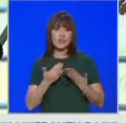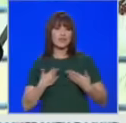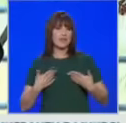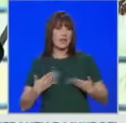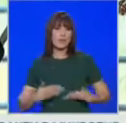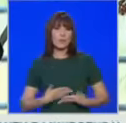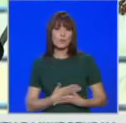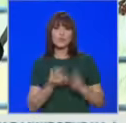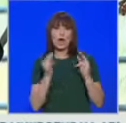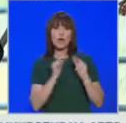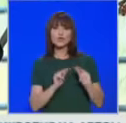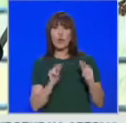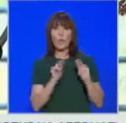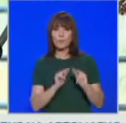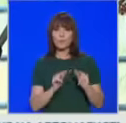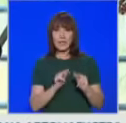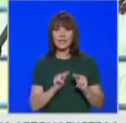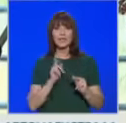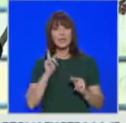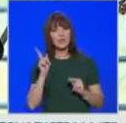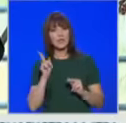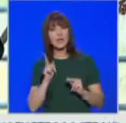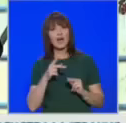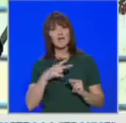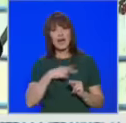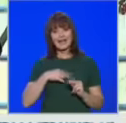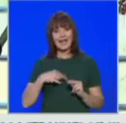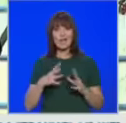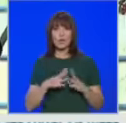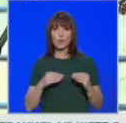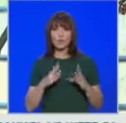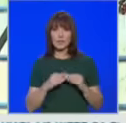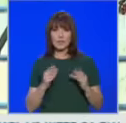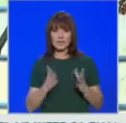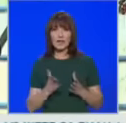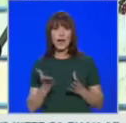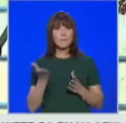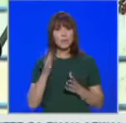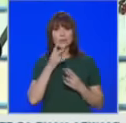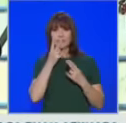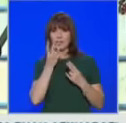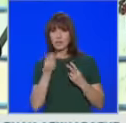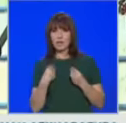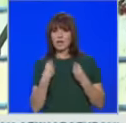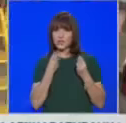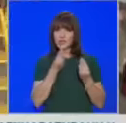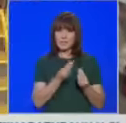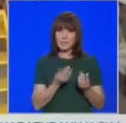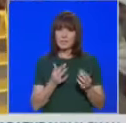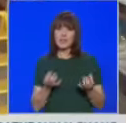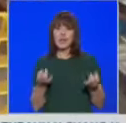при обучението в Дания и по-късно в Румъния. Проучваме дали останалите могат да бъдат предоставени на Украина или се налага обновяването